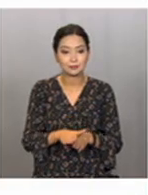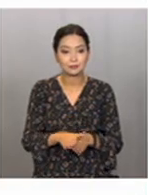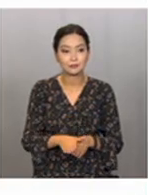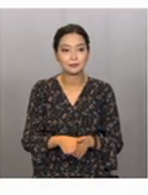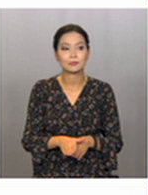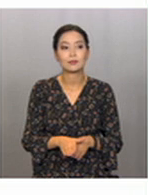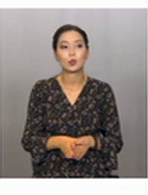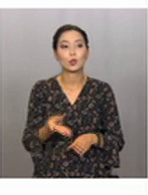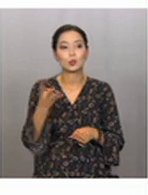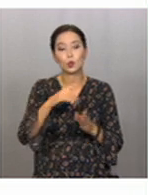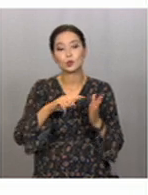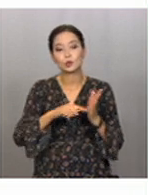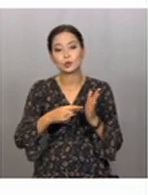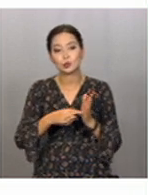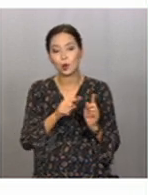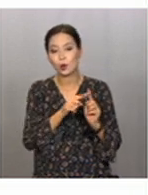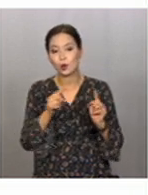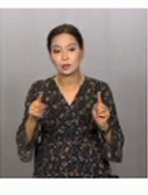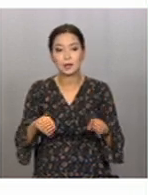Төрт нүктенің координаттары берілген.